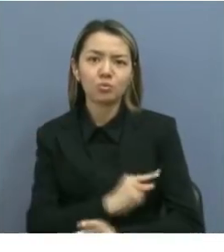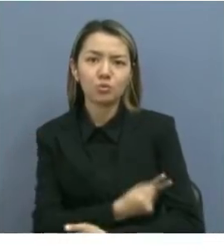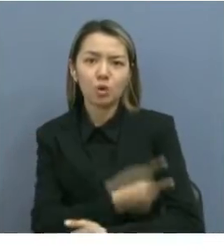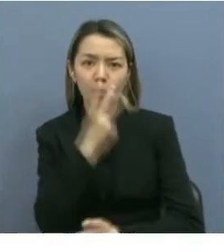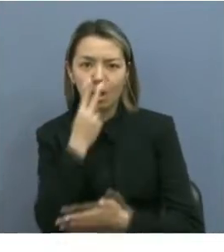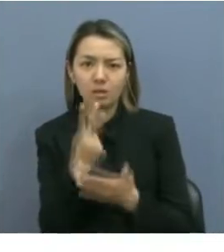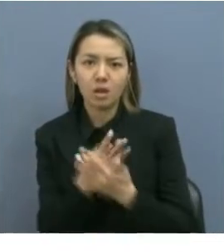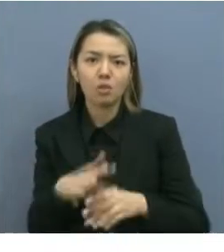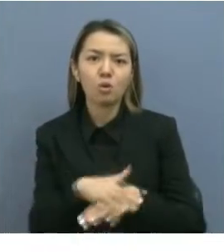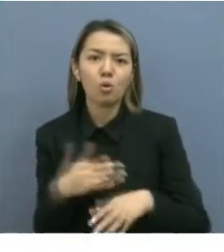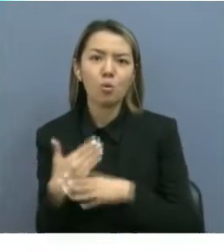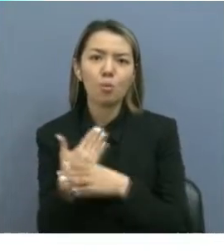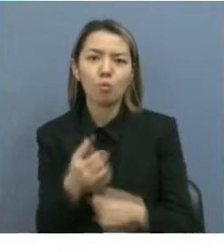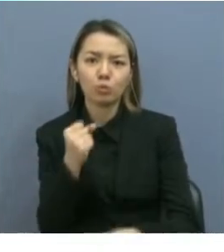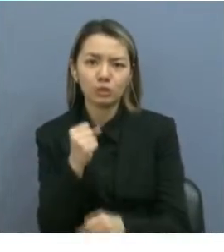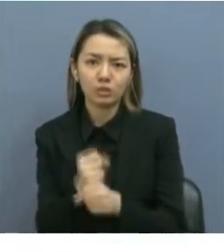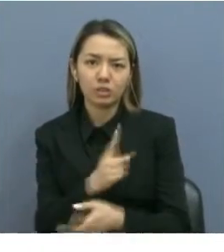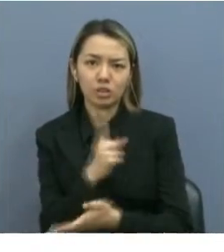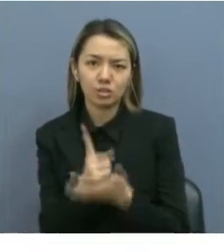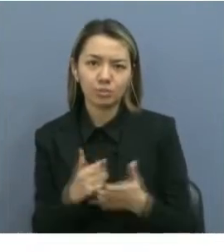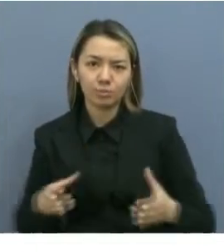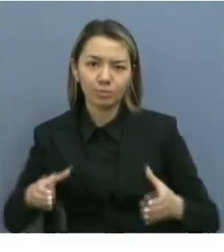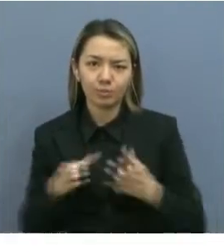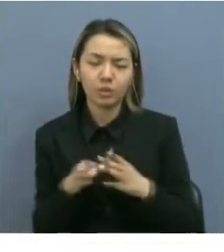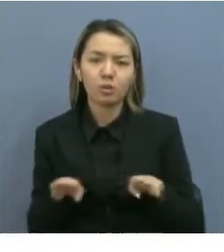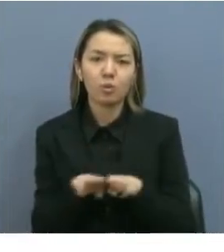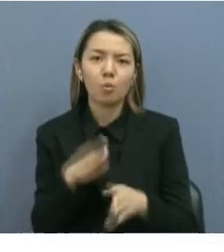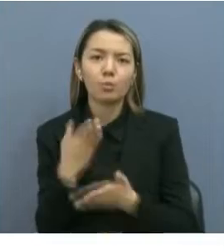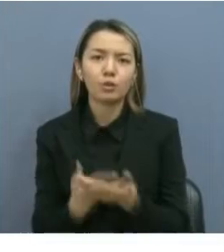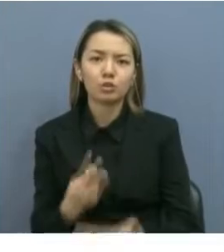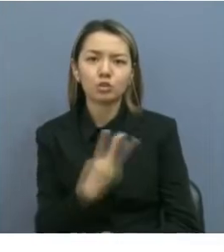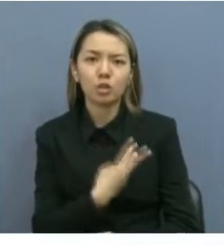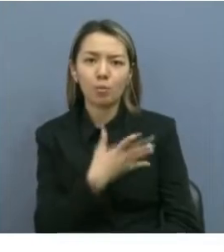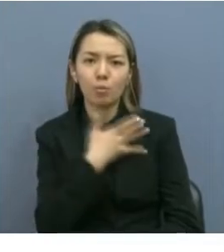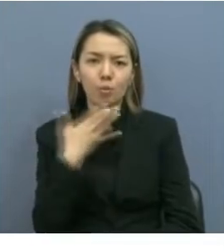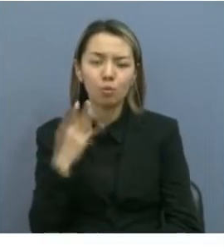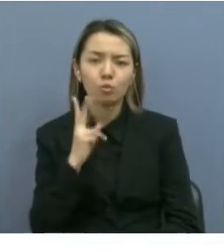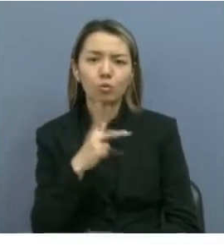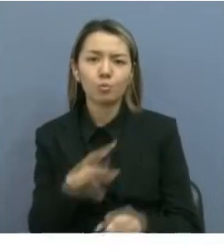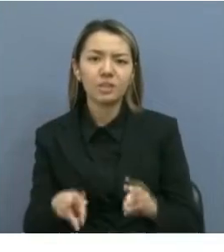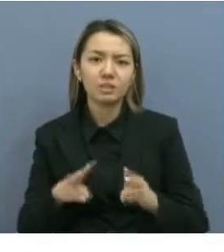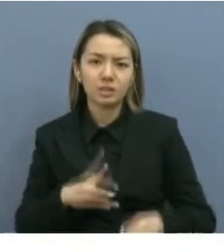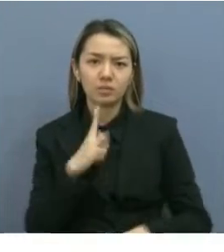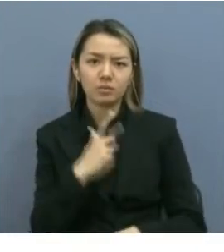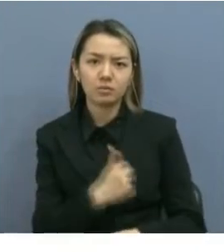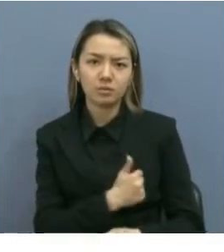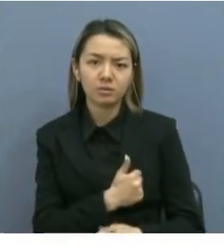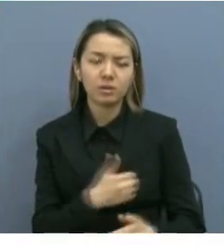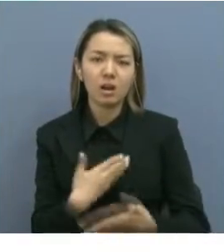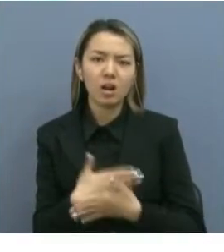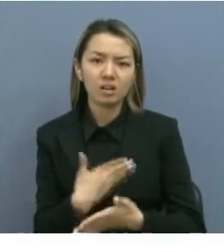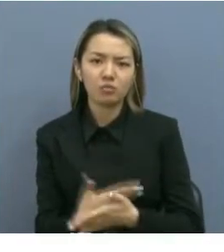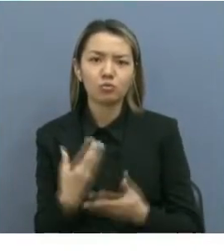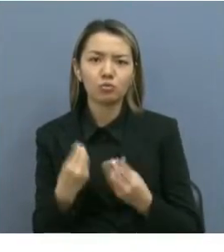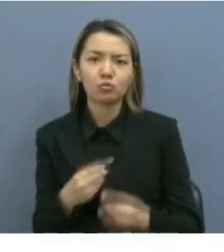көрсетіп, халыққа көмек беруге бірігу керек. Ондай ұсыныс тілектер көп. Министрлік әскери комиссариатқа еріктілер